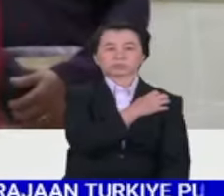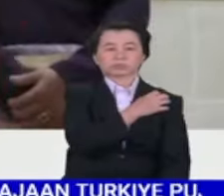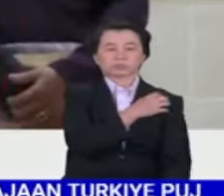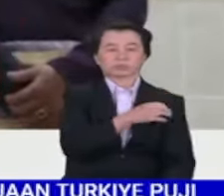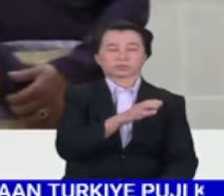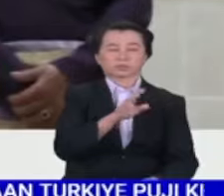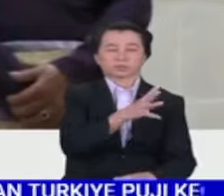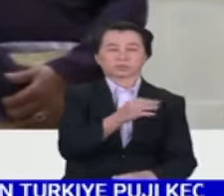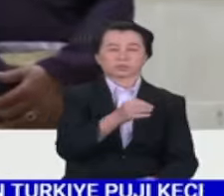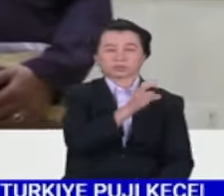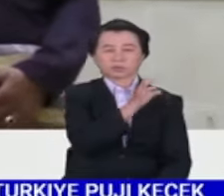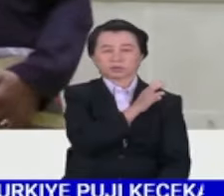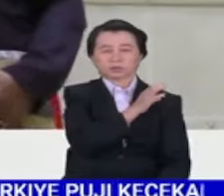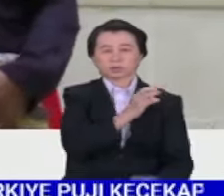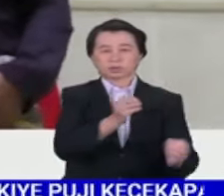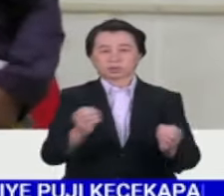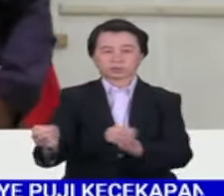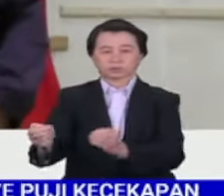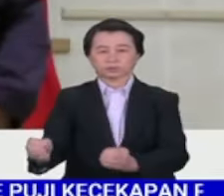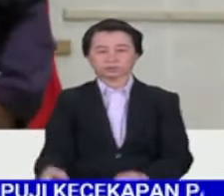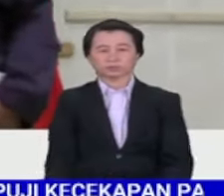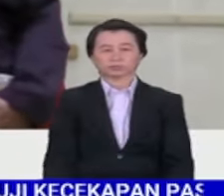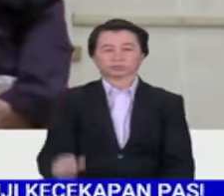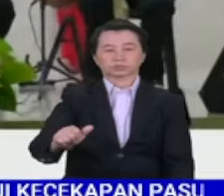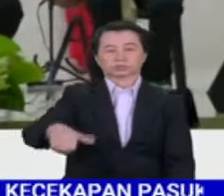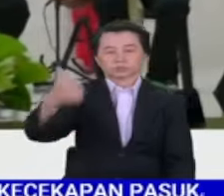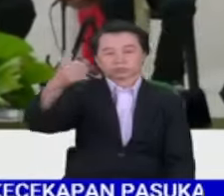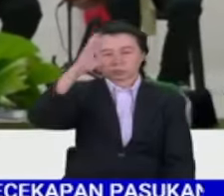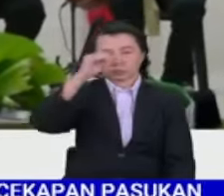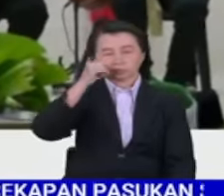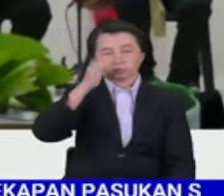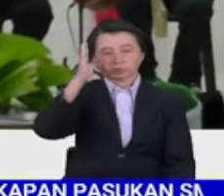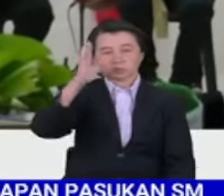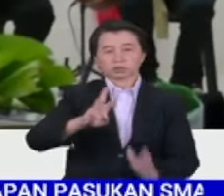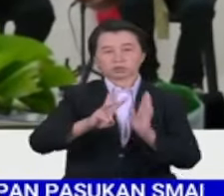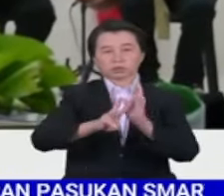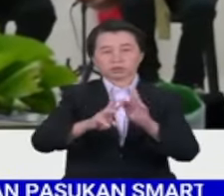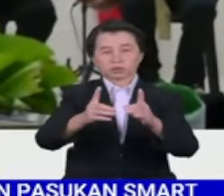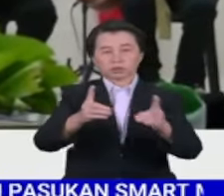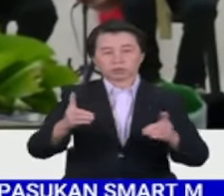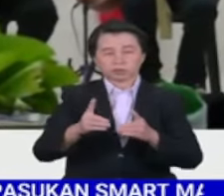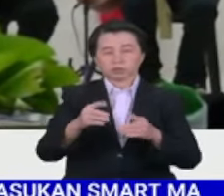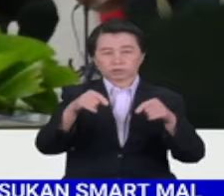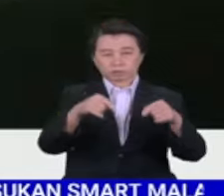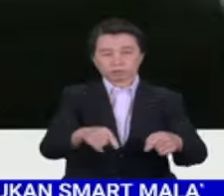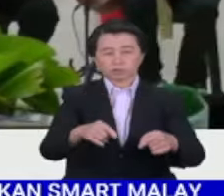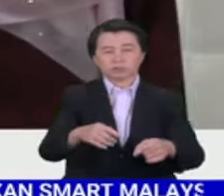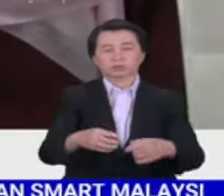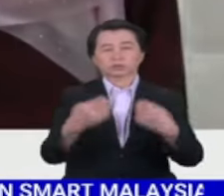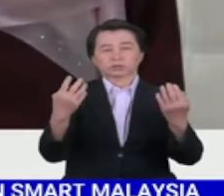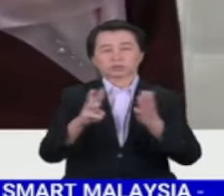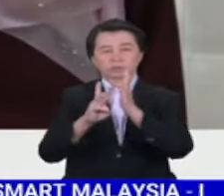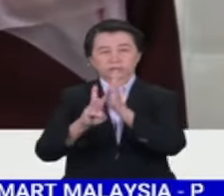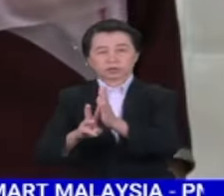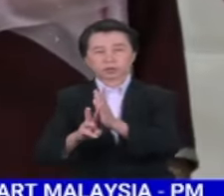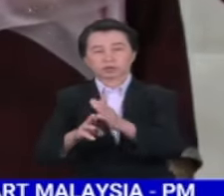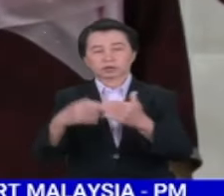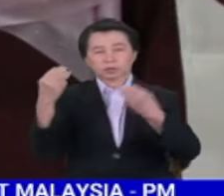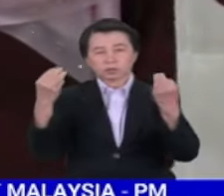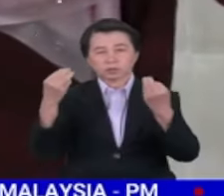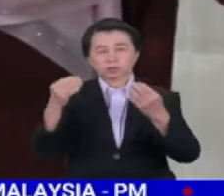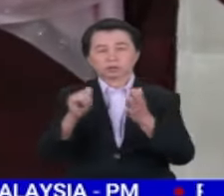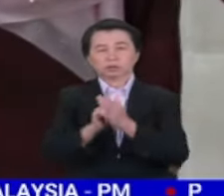yang juga pengurus Johan kari dan karya akan mewakili daerah Kuala penyu dalam majelis Tilawah Alquran